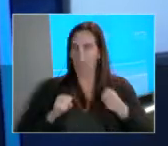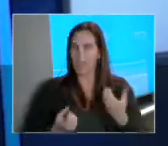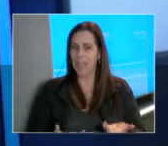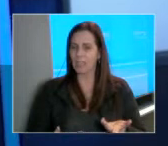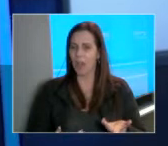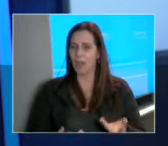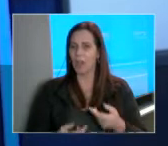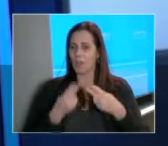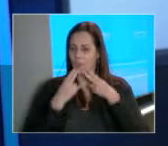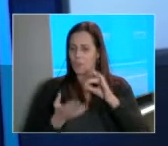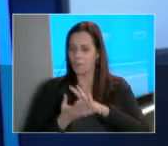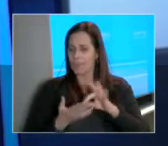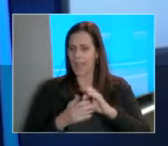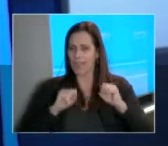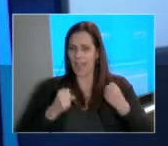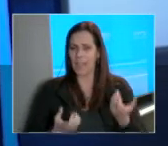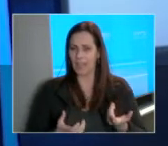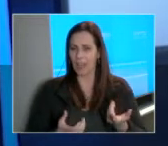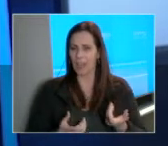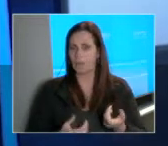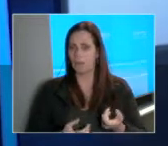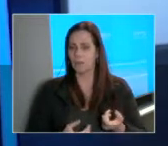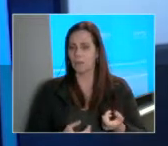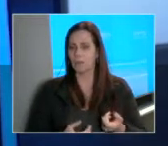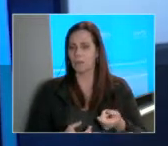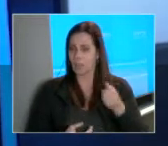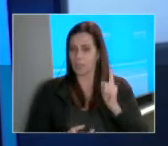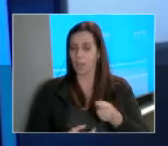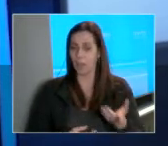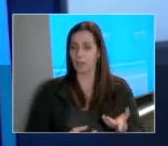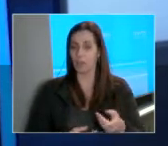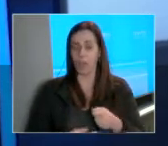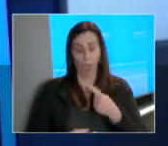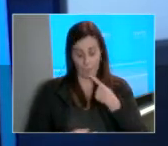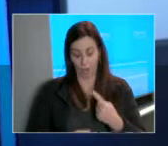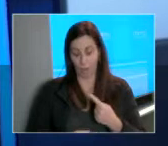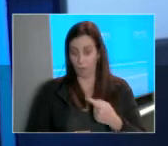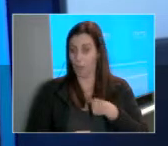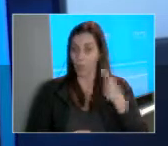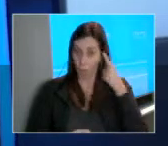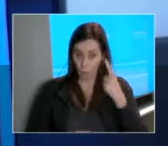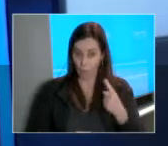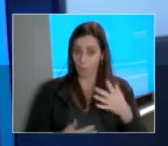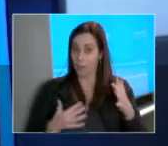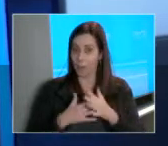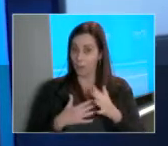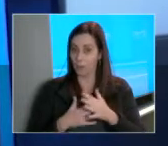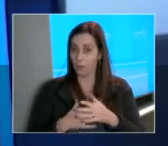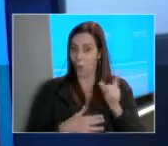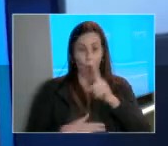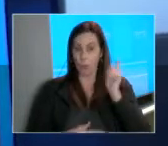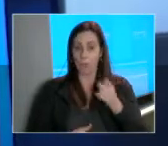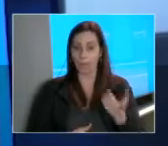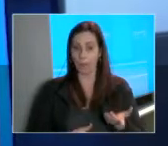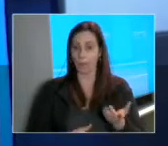הרי התגובה של משרד האנרגיה... צריך. אוקיי, מצוין. צריך. עכשיו, הטענה היא, ואני יודע, כי בדקתי, לא